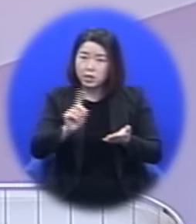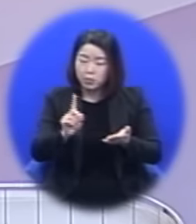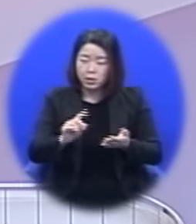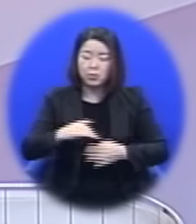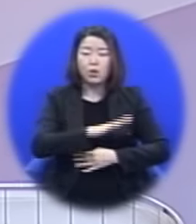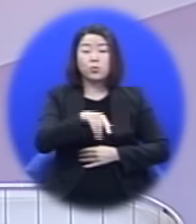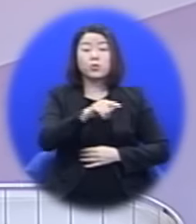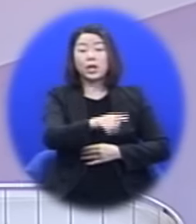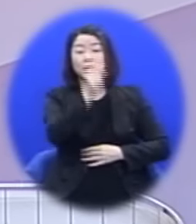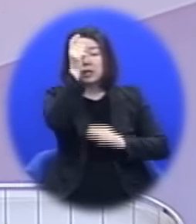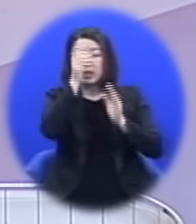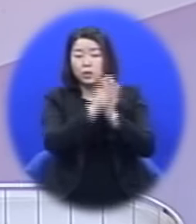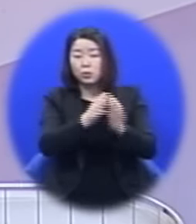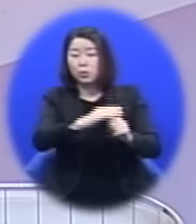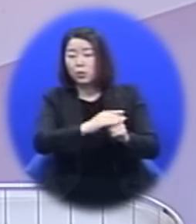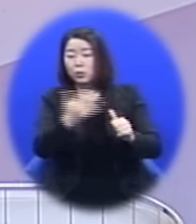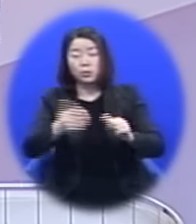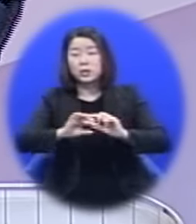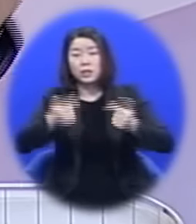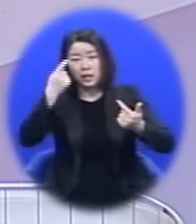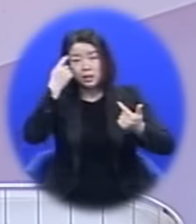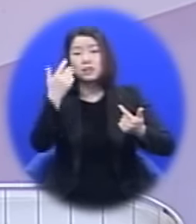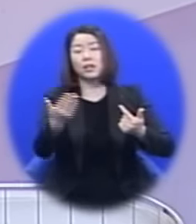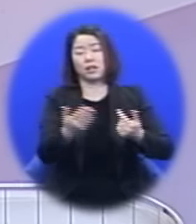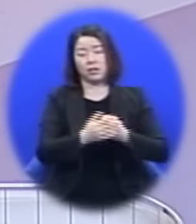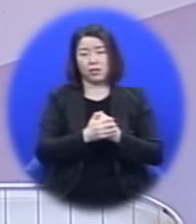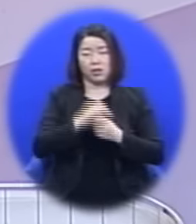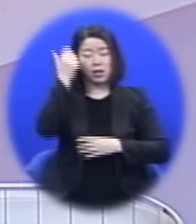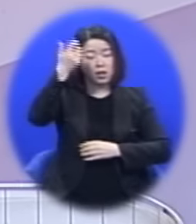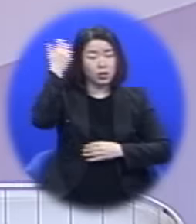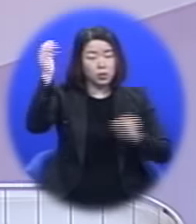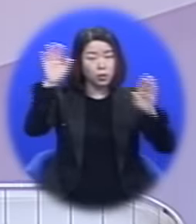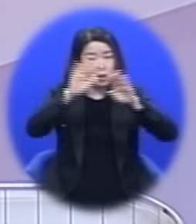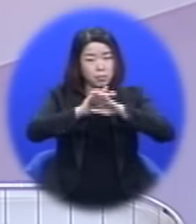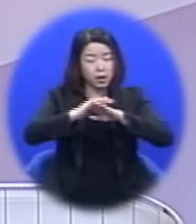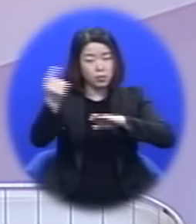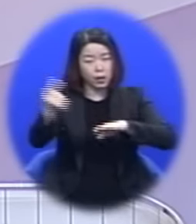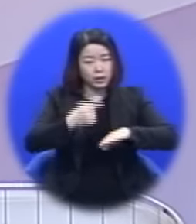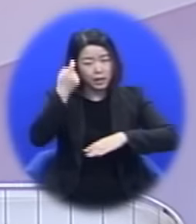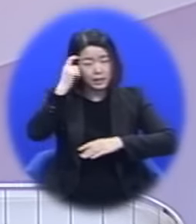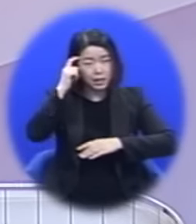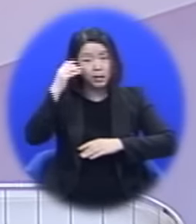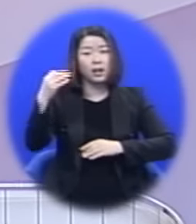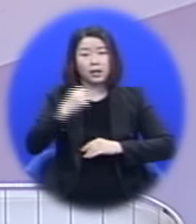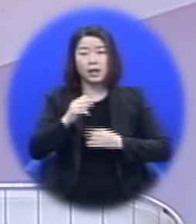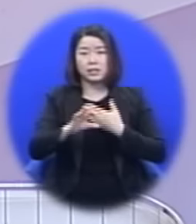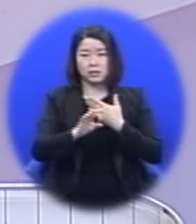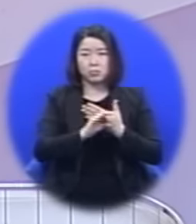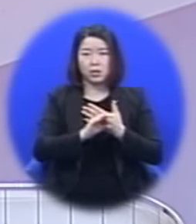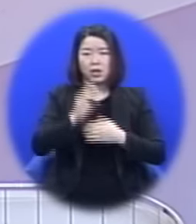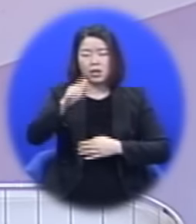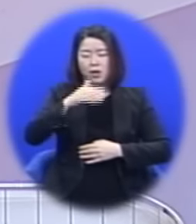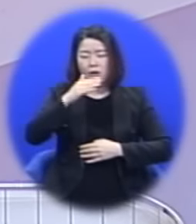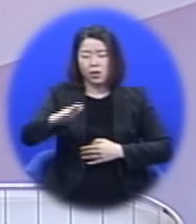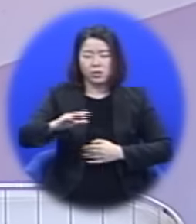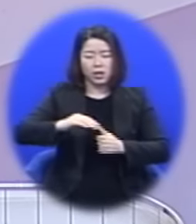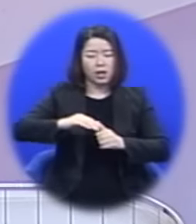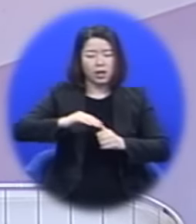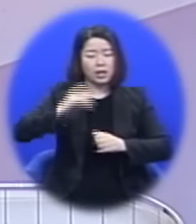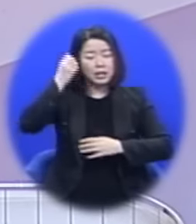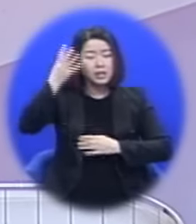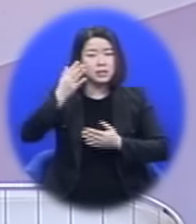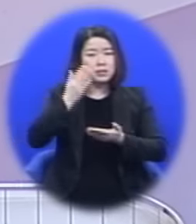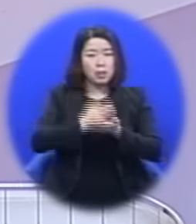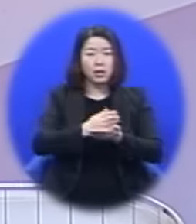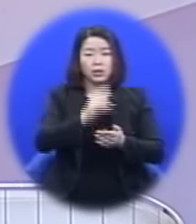거죠. 영혼의 밤이 왔다고 생각하시면 절대 놓치지 말아야 될 것이 기도입니다.